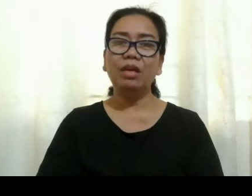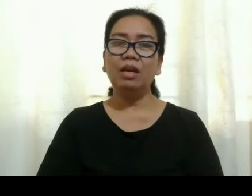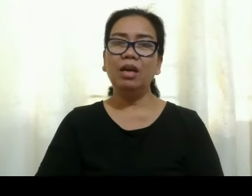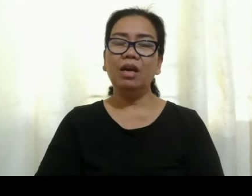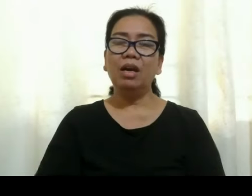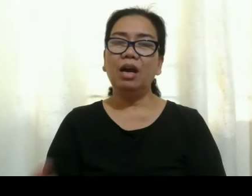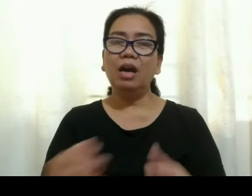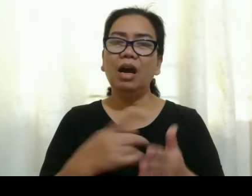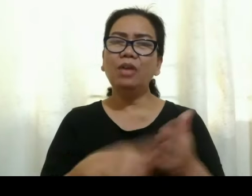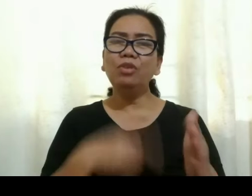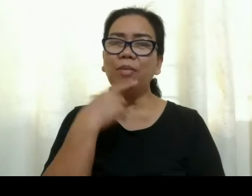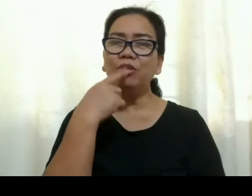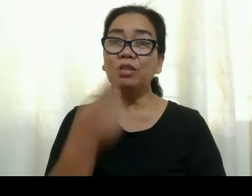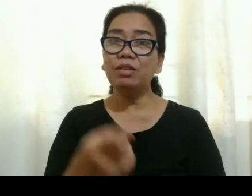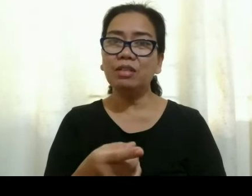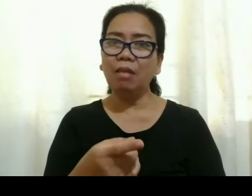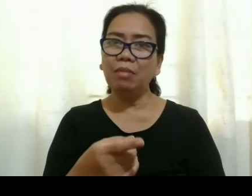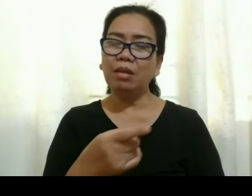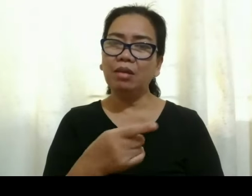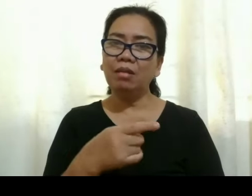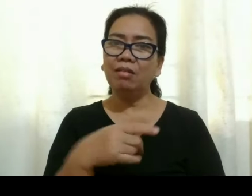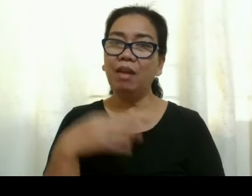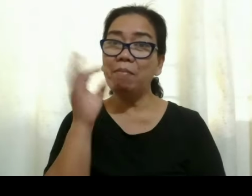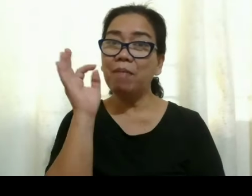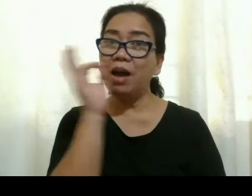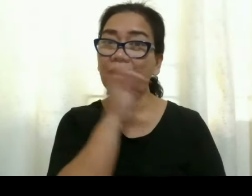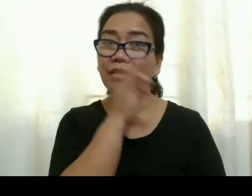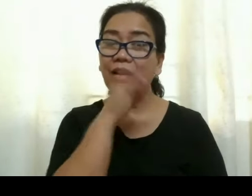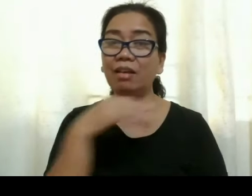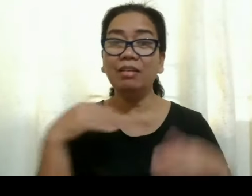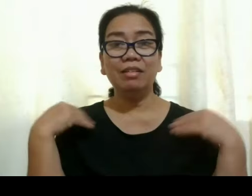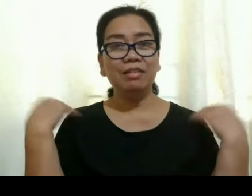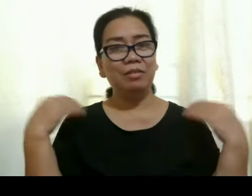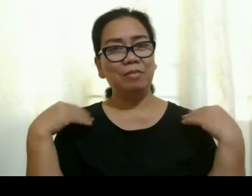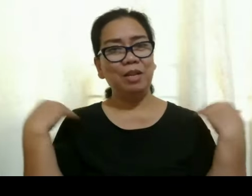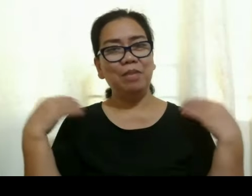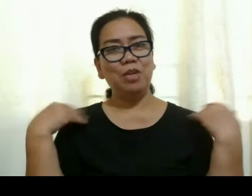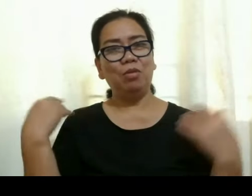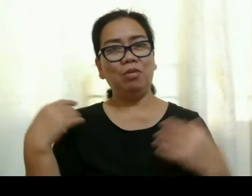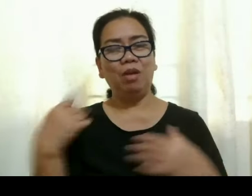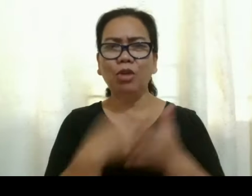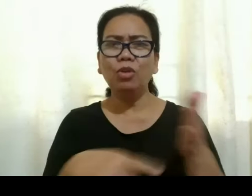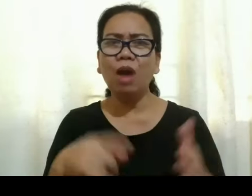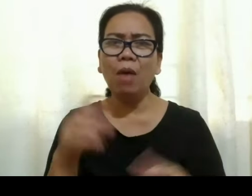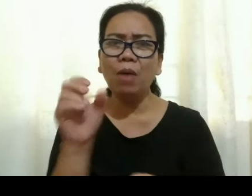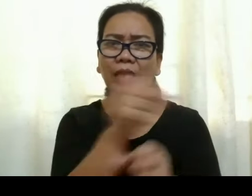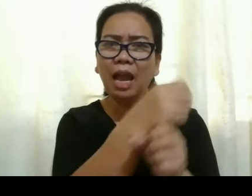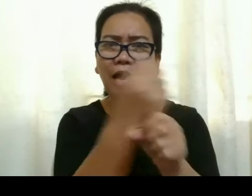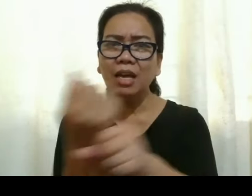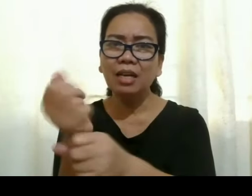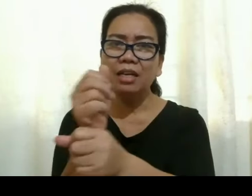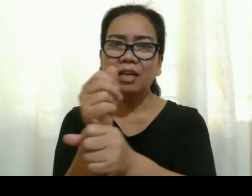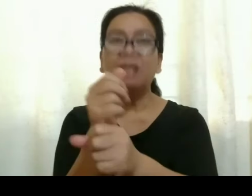Okay. Ano naman yung sinasabi ng batang Pilipino? Ano yung hawak